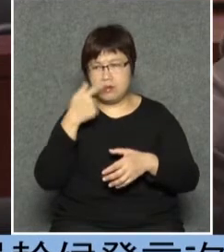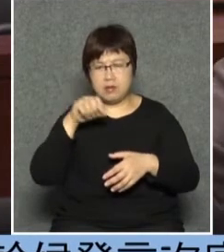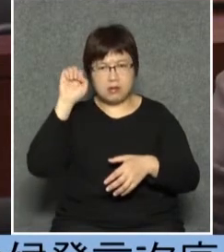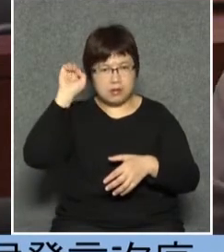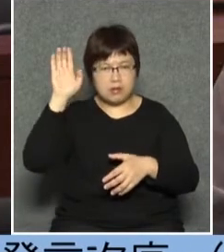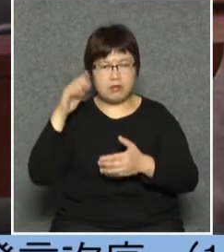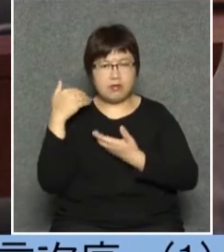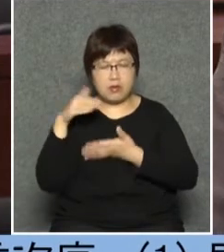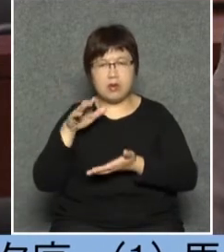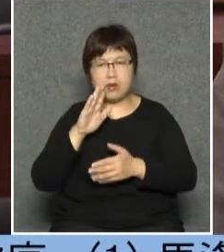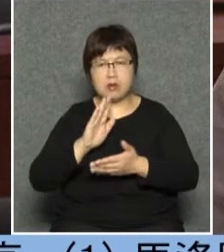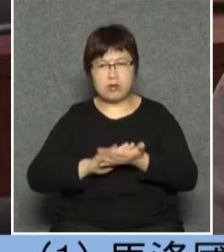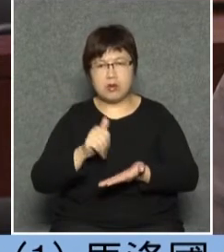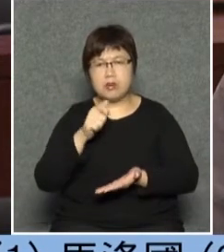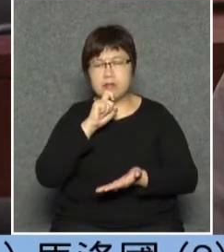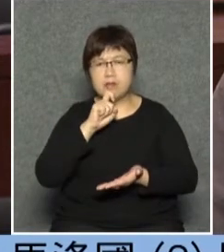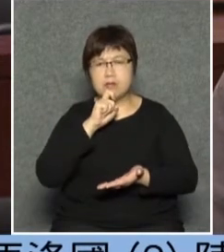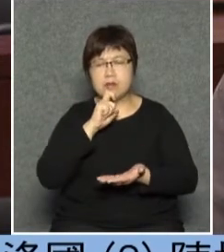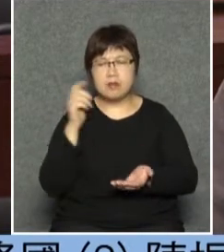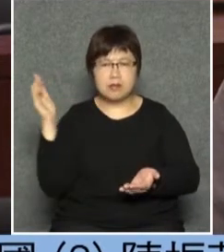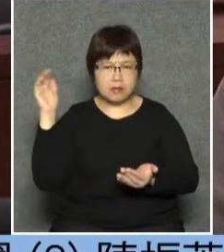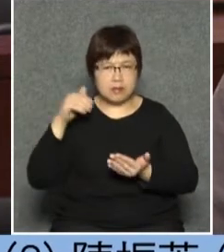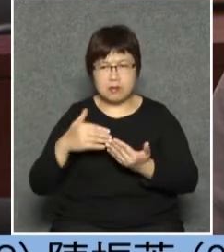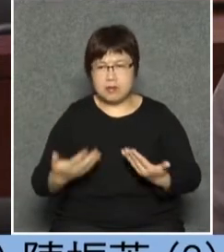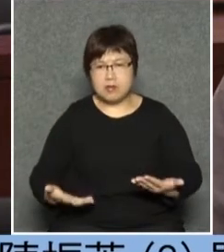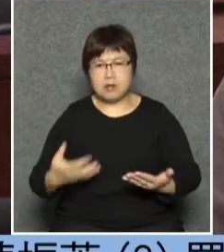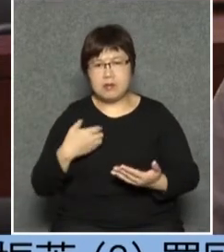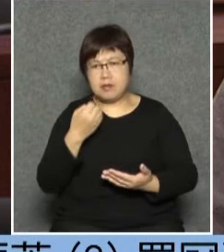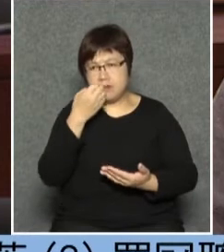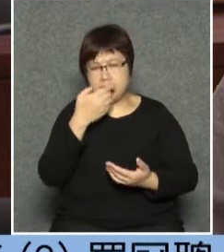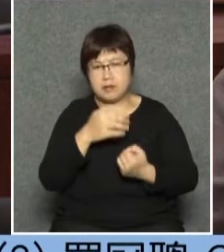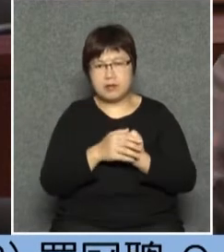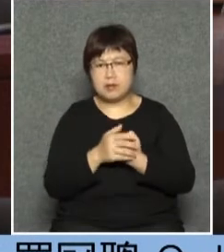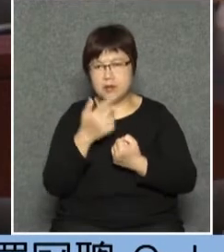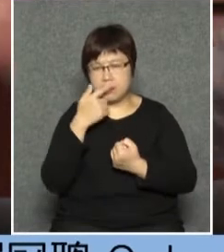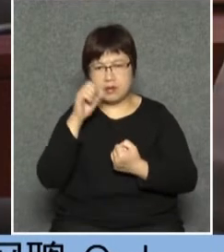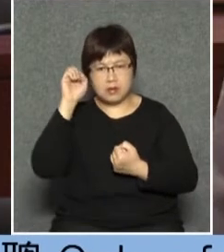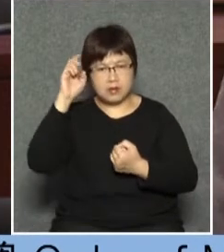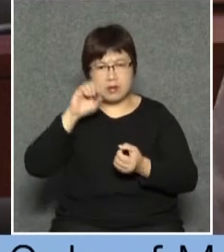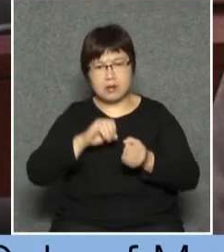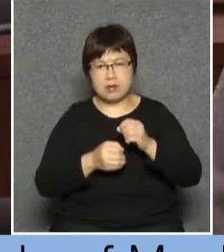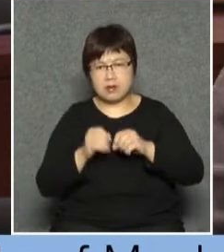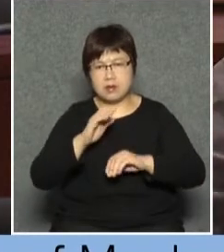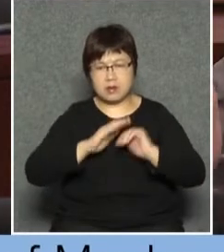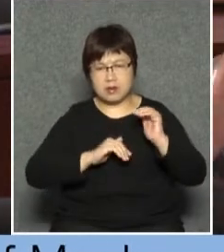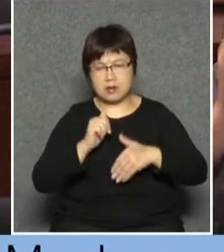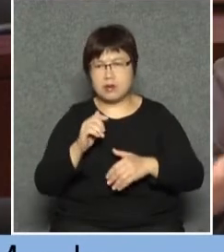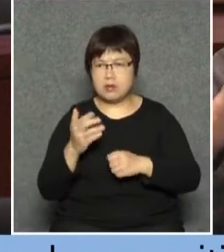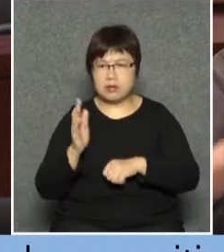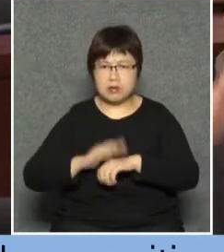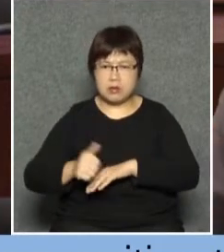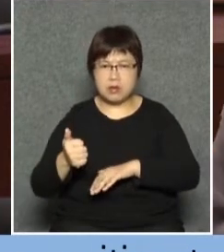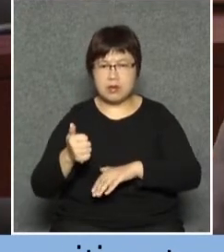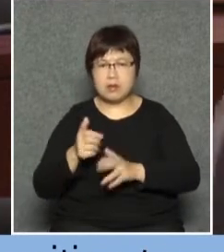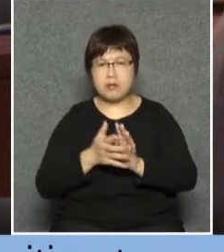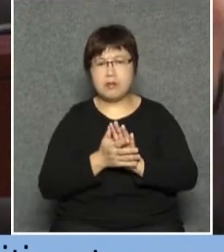產品獎。但是今時今日，我們香港的創科產業不要說攞獎，連排